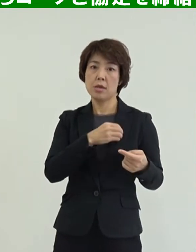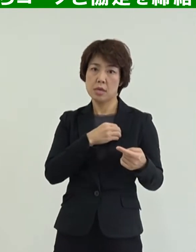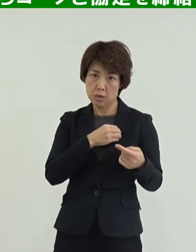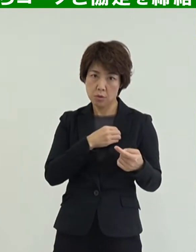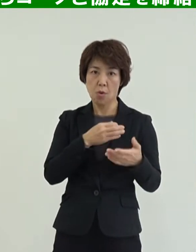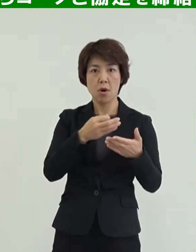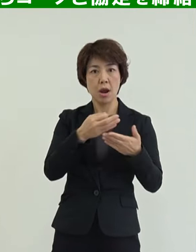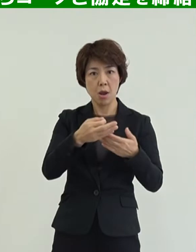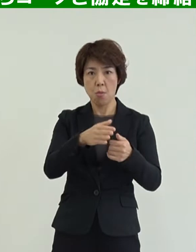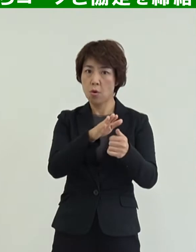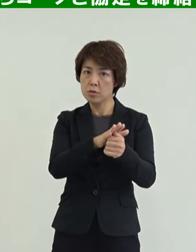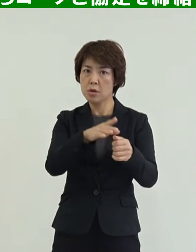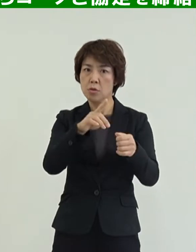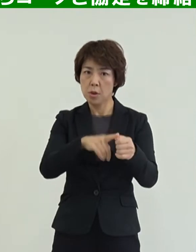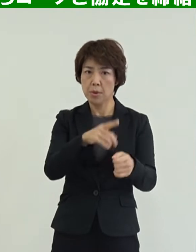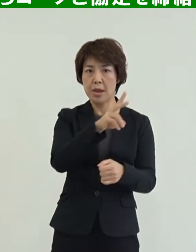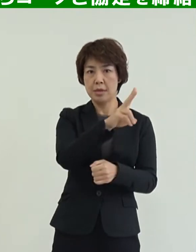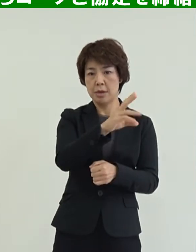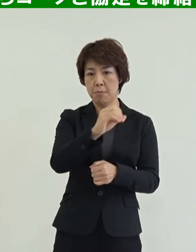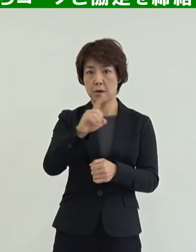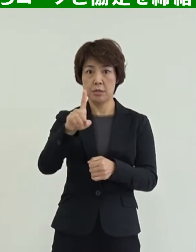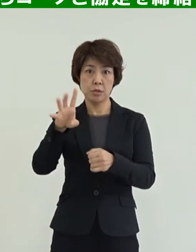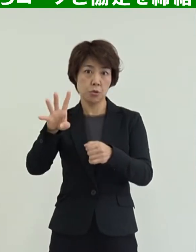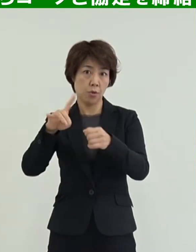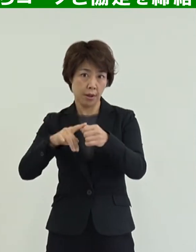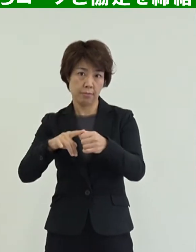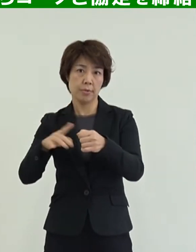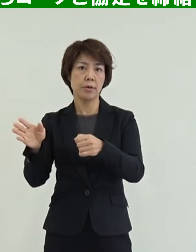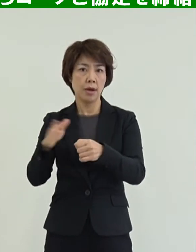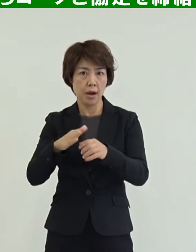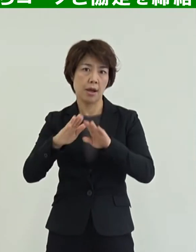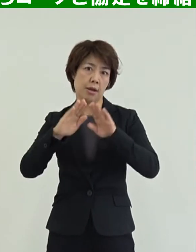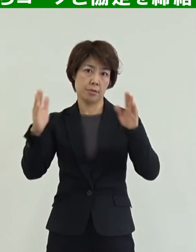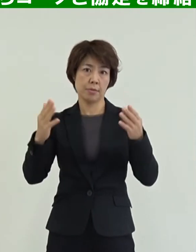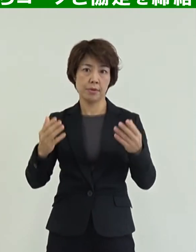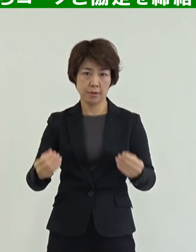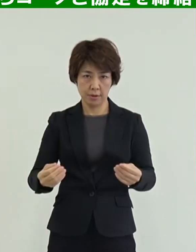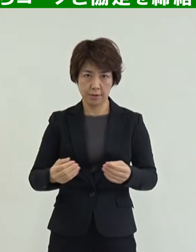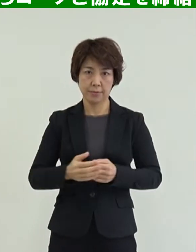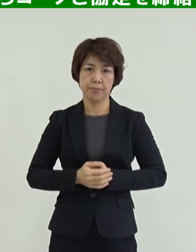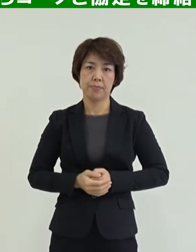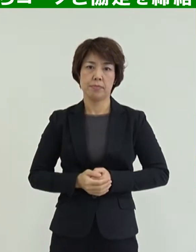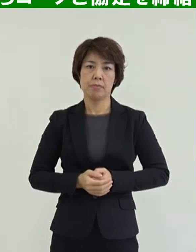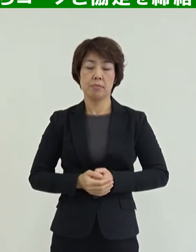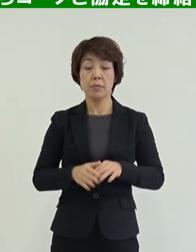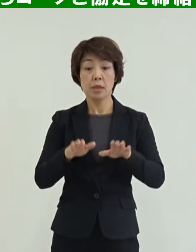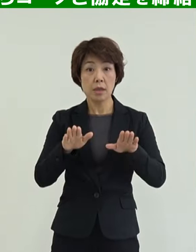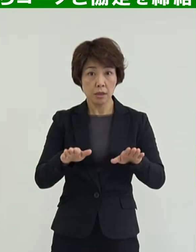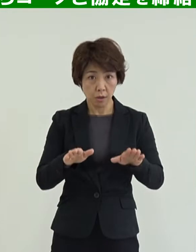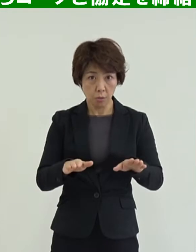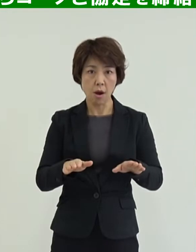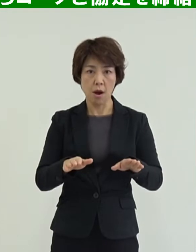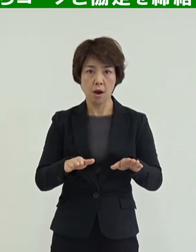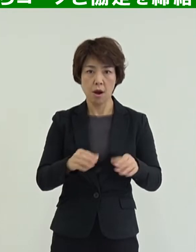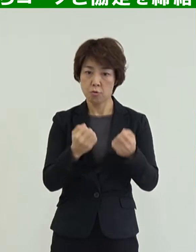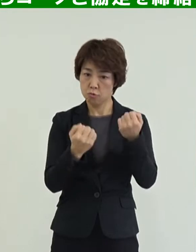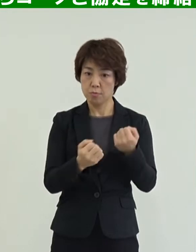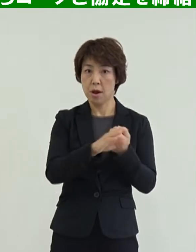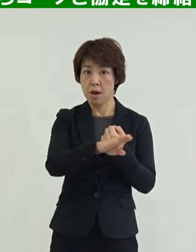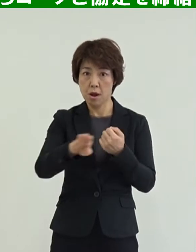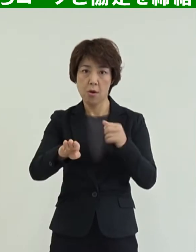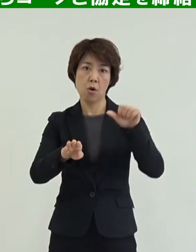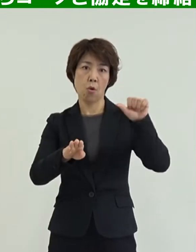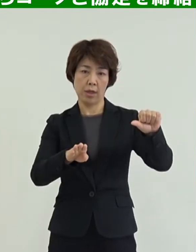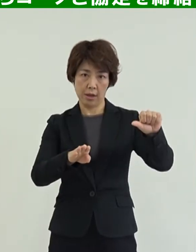買い物支援として2014年3月から運行を開始しております現在は5代の移動